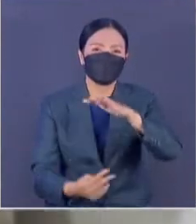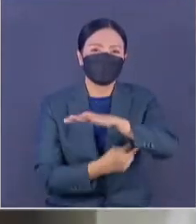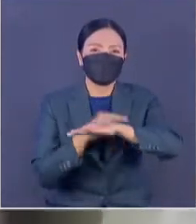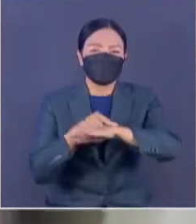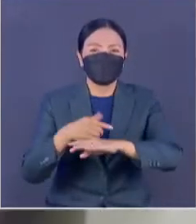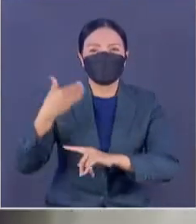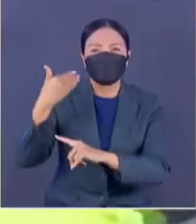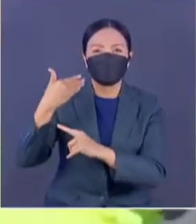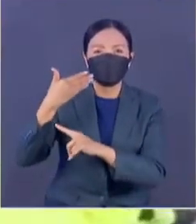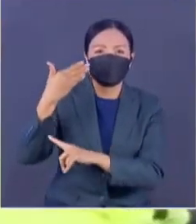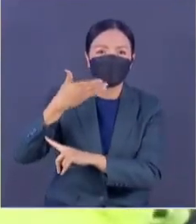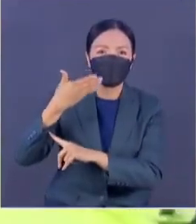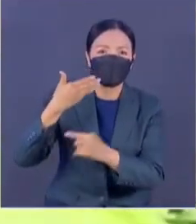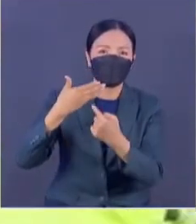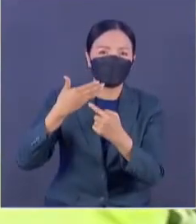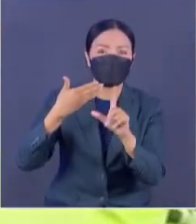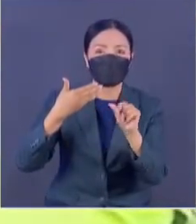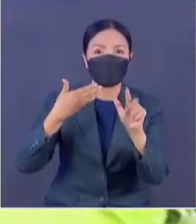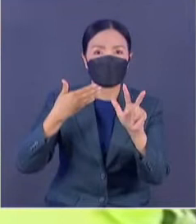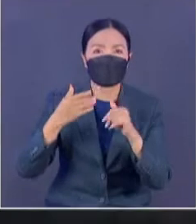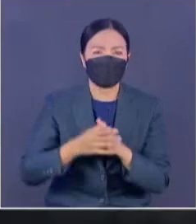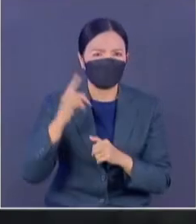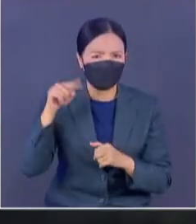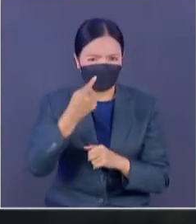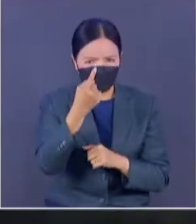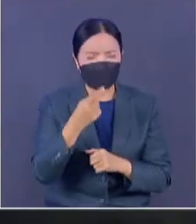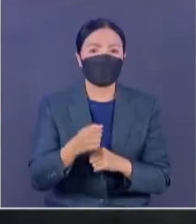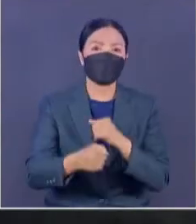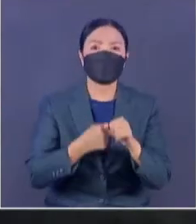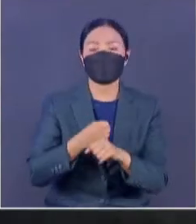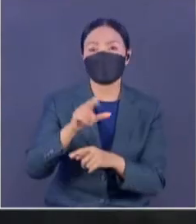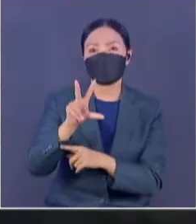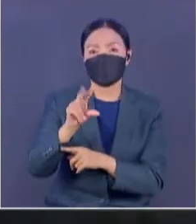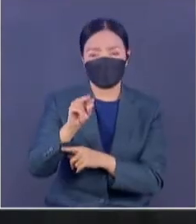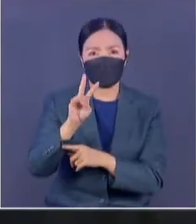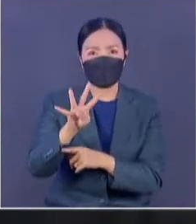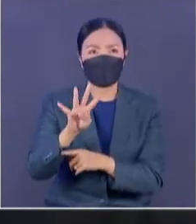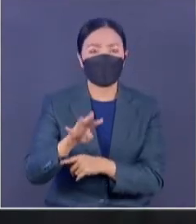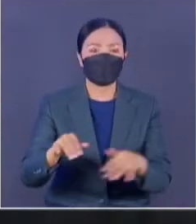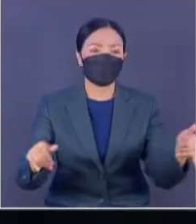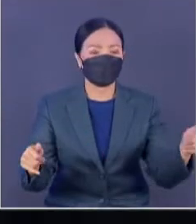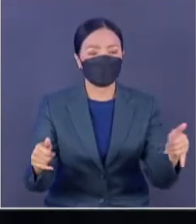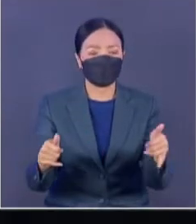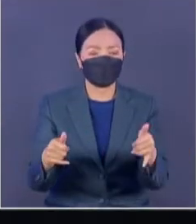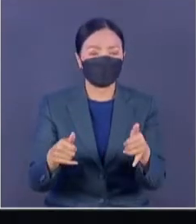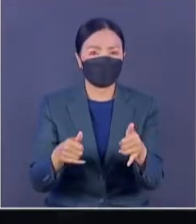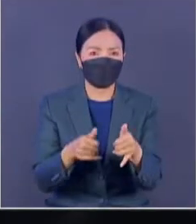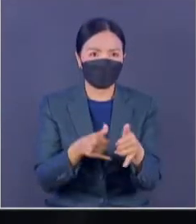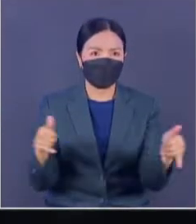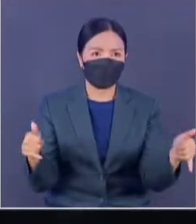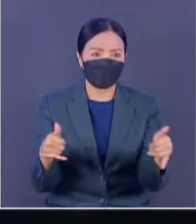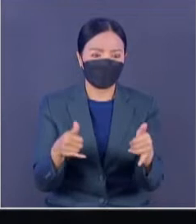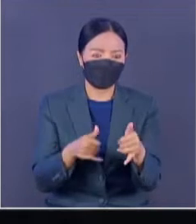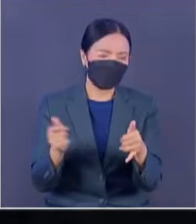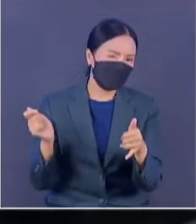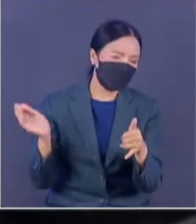อยงามวงวาน23โดยได้ทำร้ายหญิงคนหนึ่งอายุ34ปีค่ะผู้เสียหายรายนี้นะคะเธอถูกตี